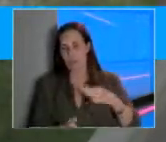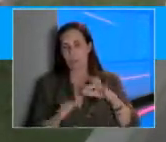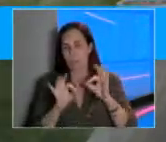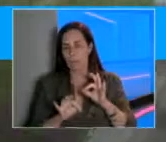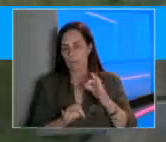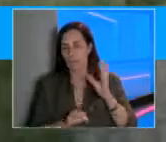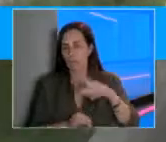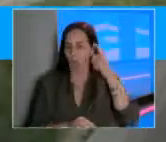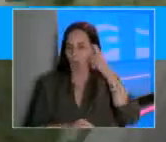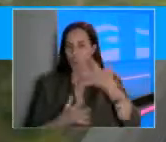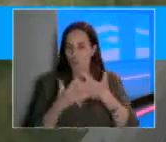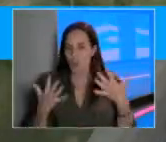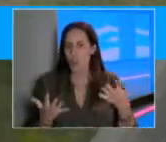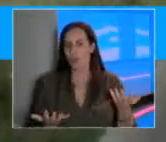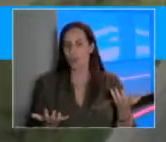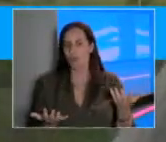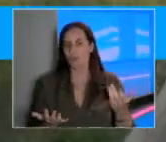העלו חששות